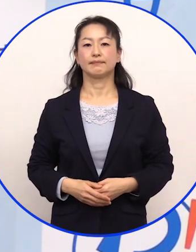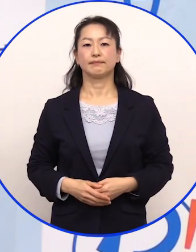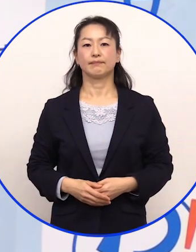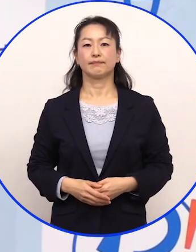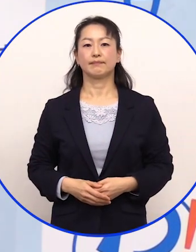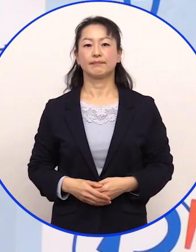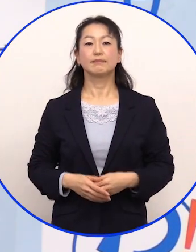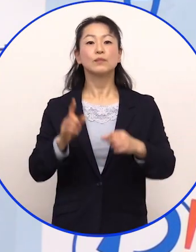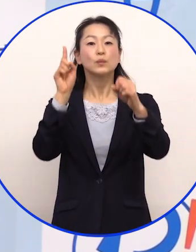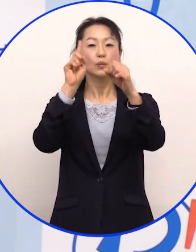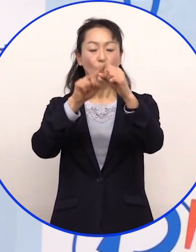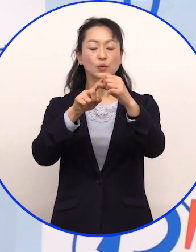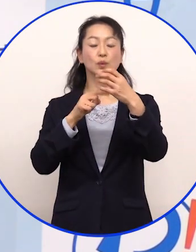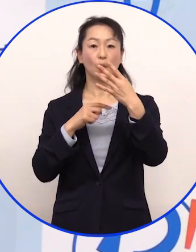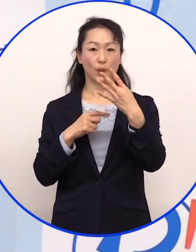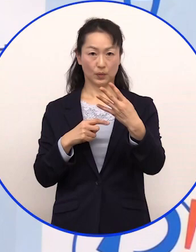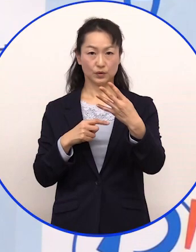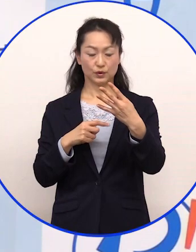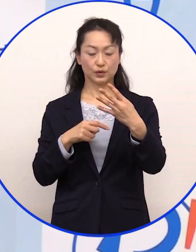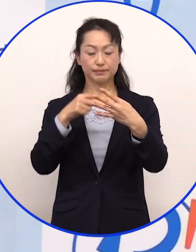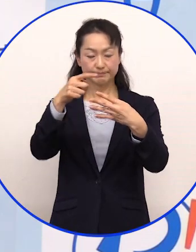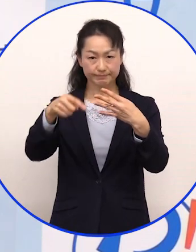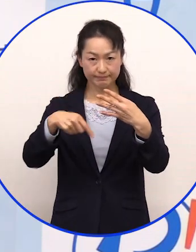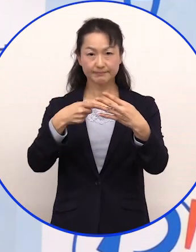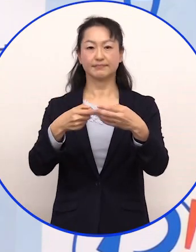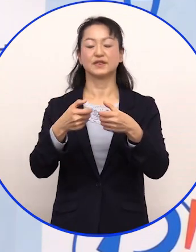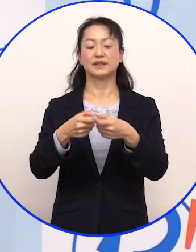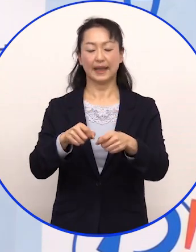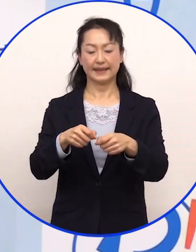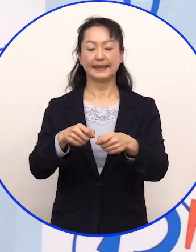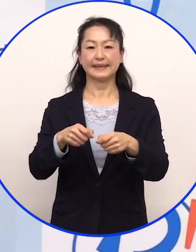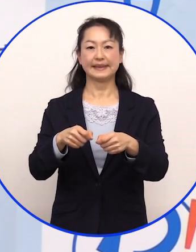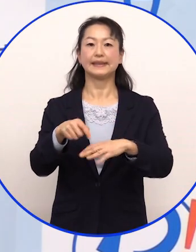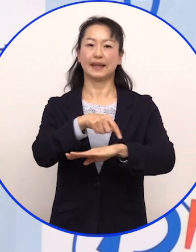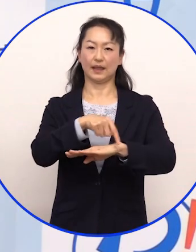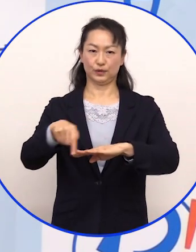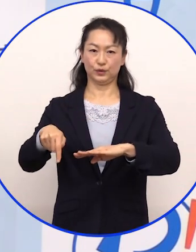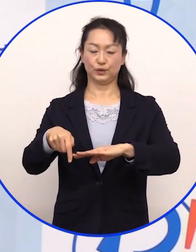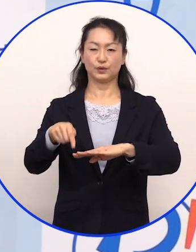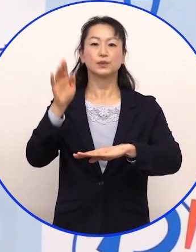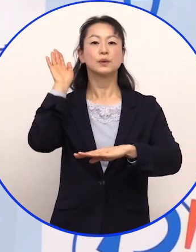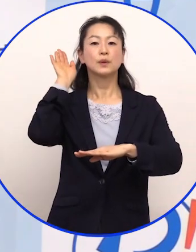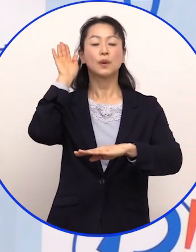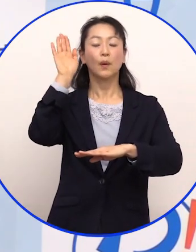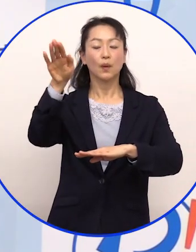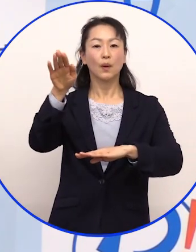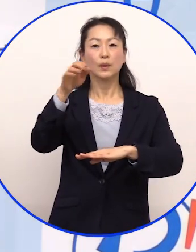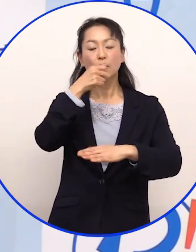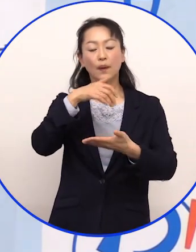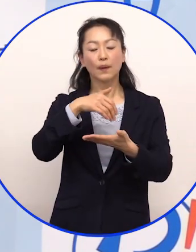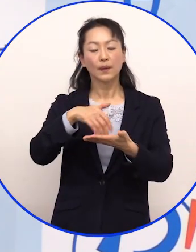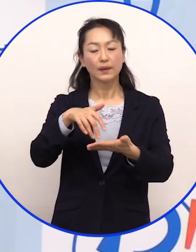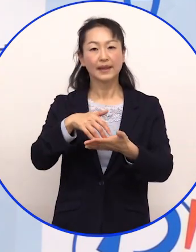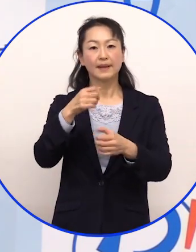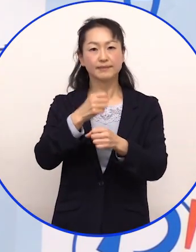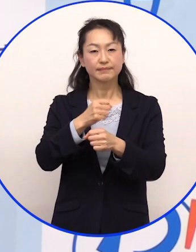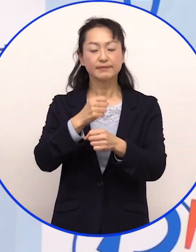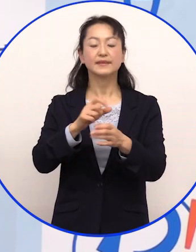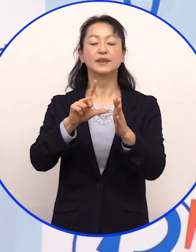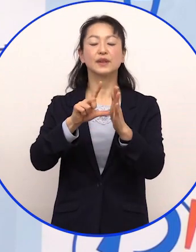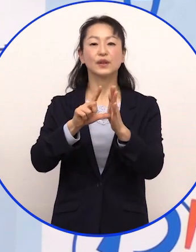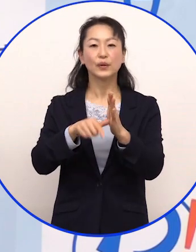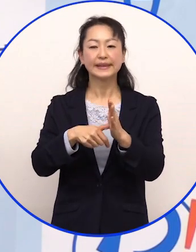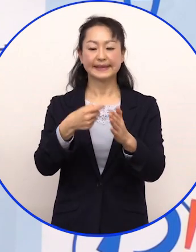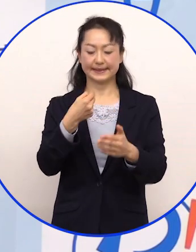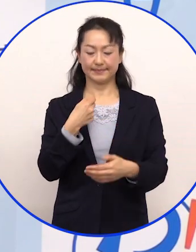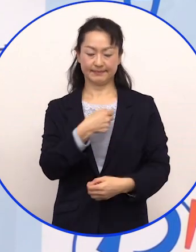4つの政策目標に対する具体的な施策については今後の予算編成の中で私の